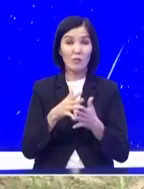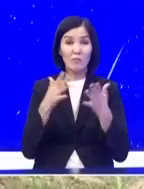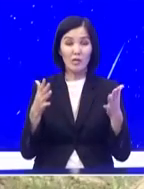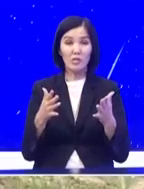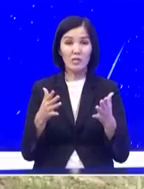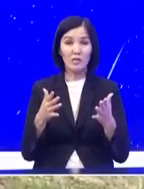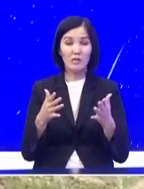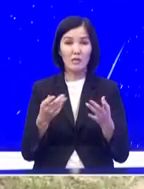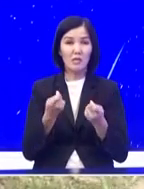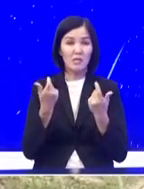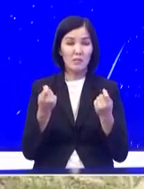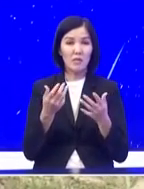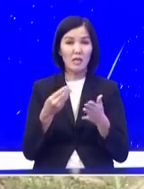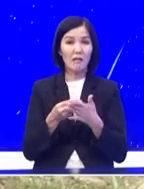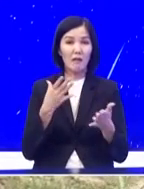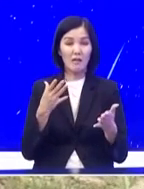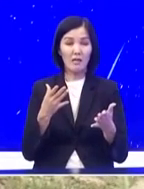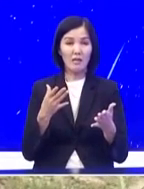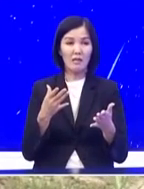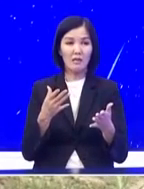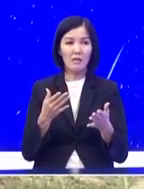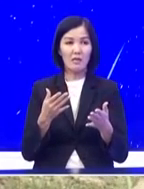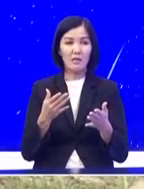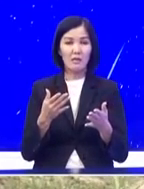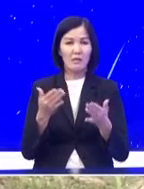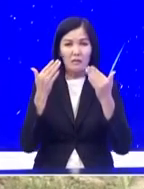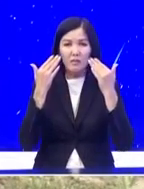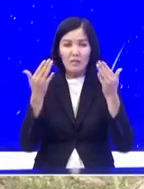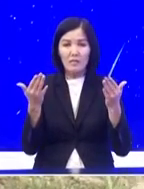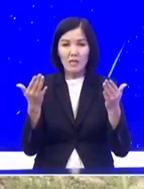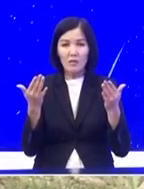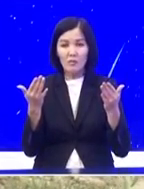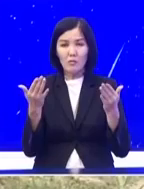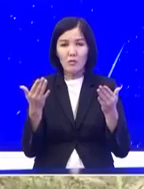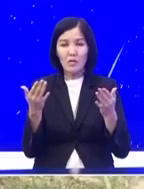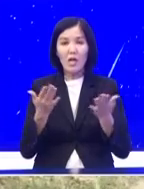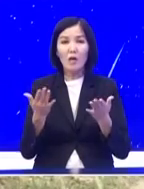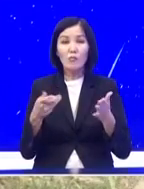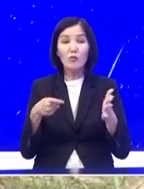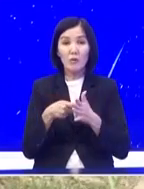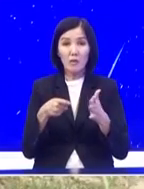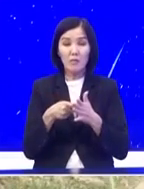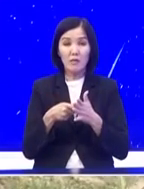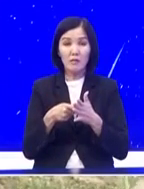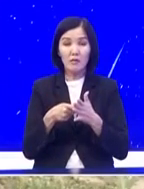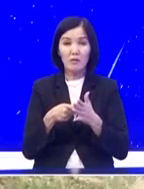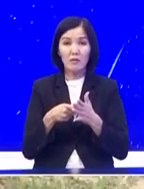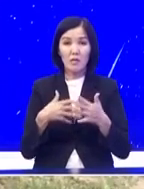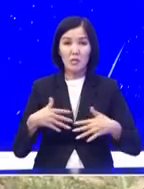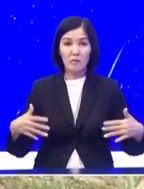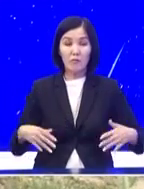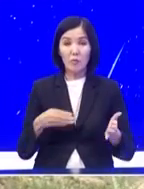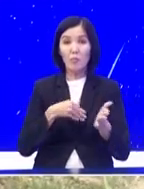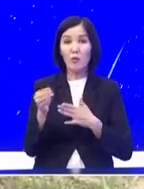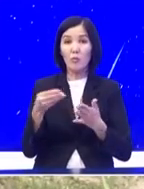дорогие, люцерна, ячмень. И заодно я с зимой энды, не знаем, как в этом году зимовку провести, действительно, сена маловато. Покупать сено тоже